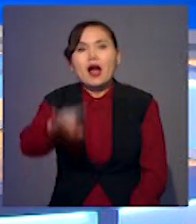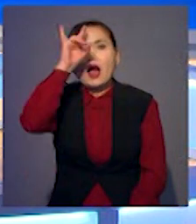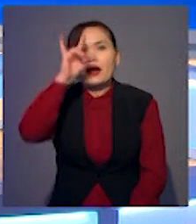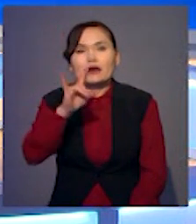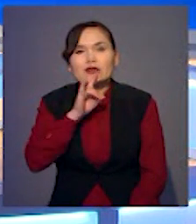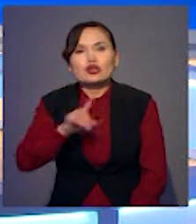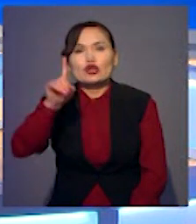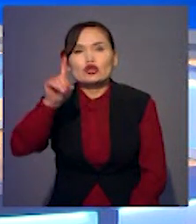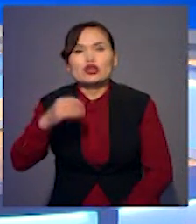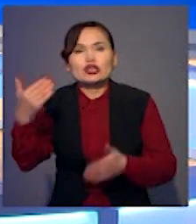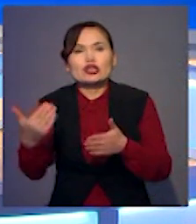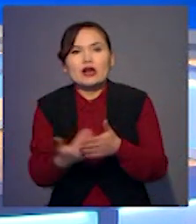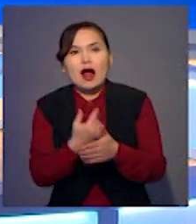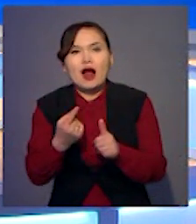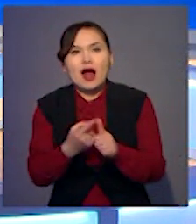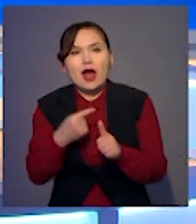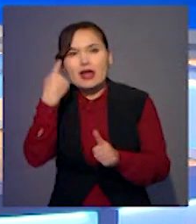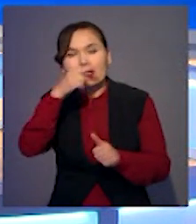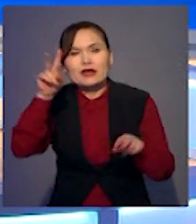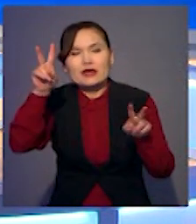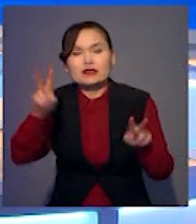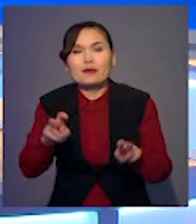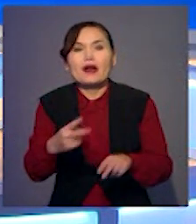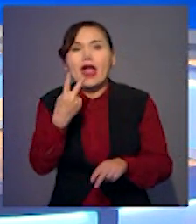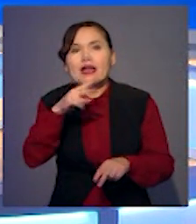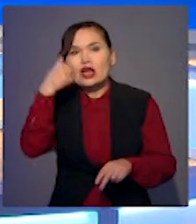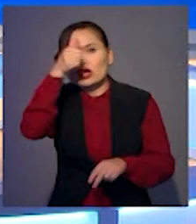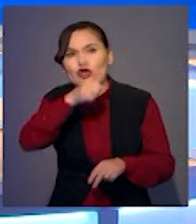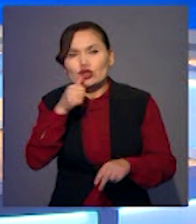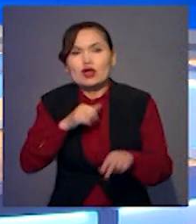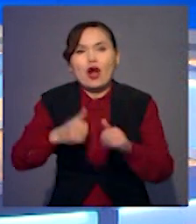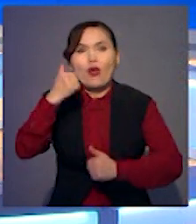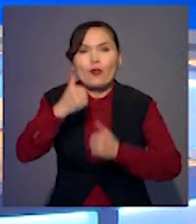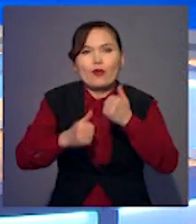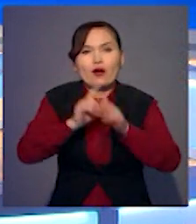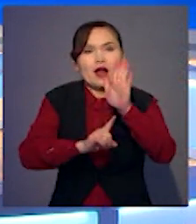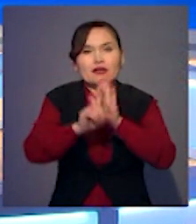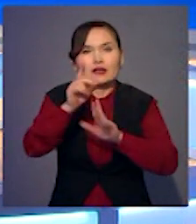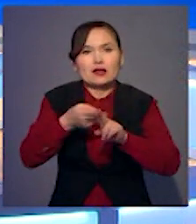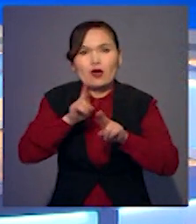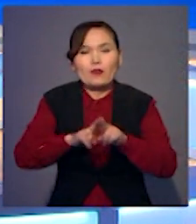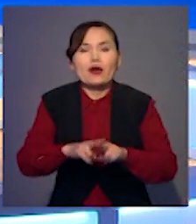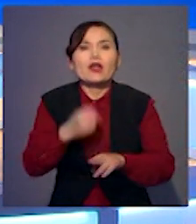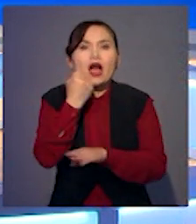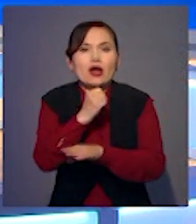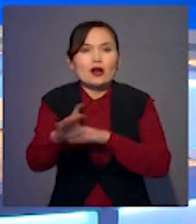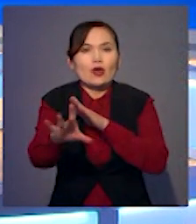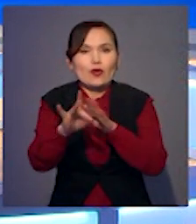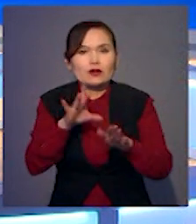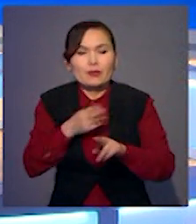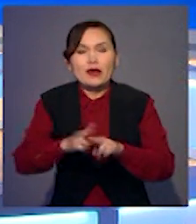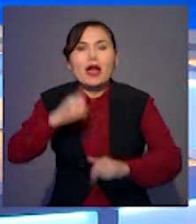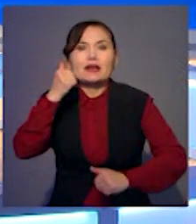Қазақстанның 100 жаңа есімі жобасы алғаш рет осыдан 2 жыл бұрын қолға алынған еді. Байқаудың алғашқы жеңімпаздары да сол кезде